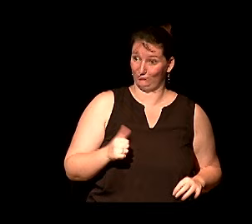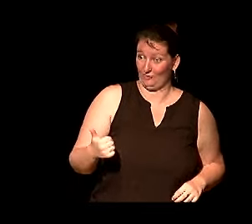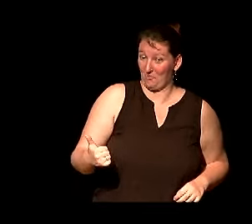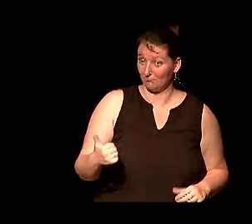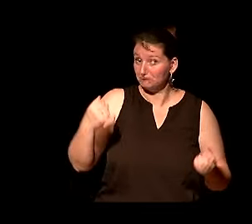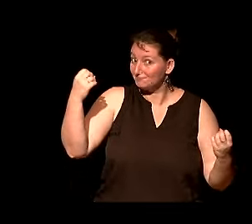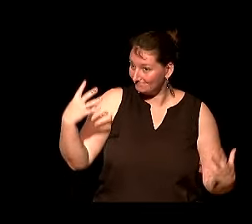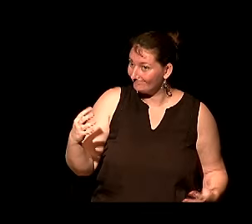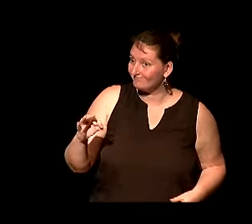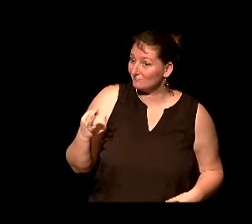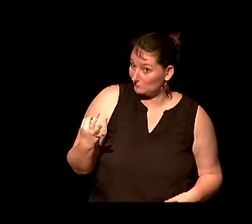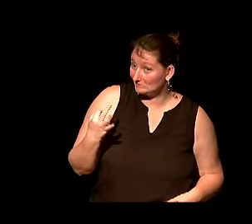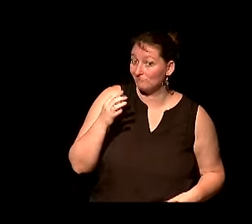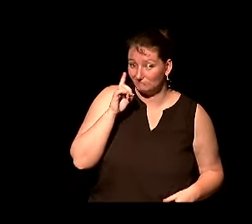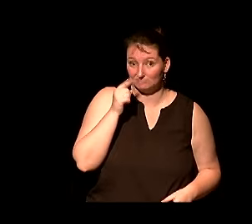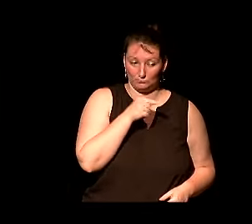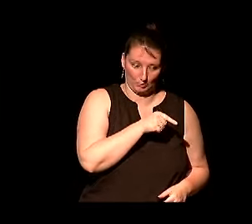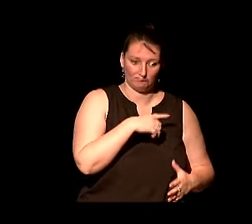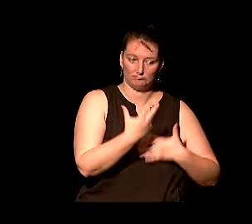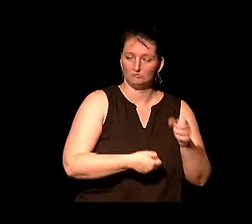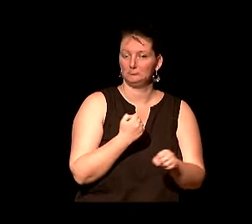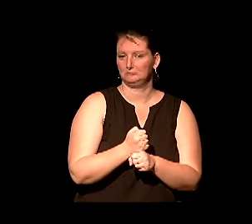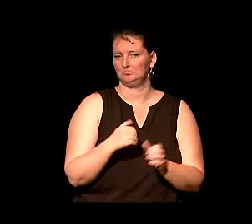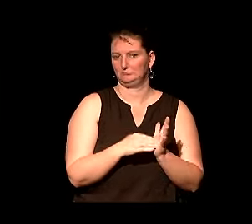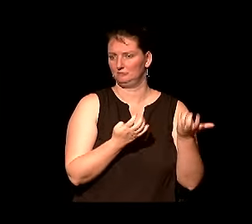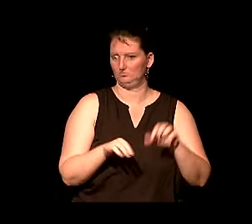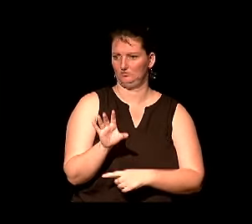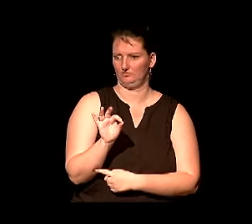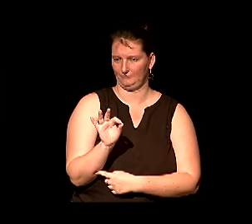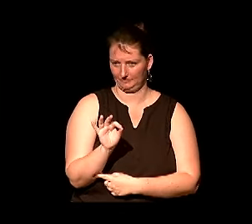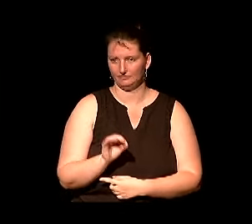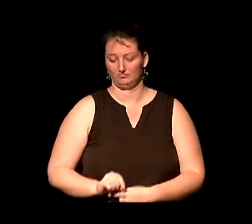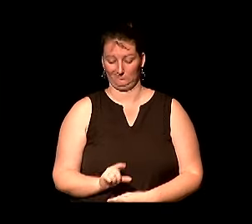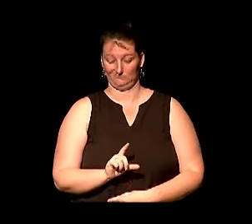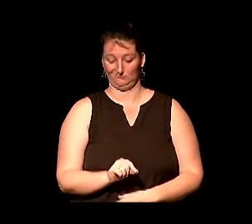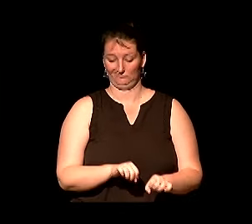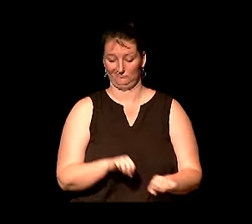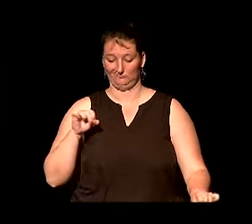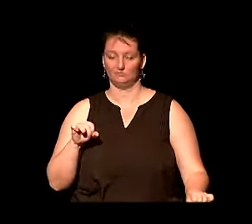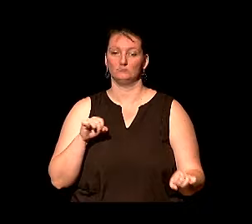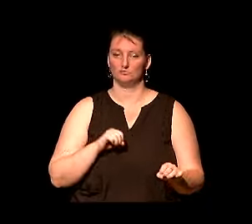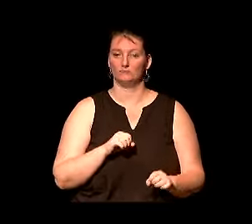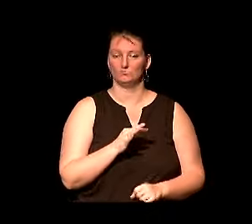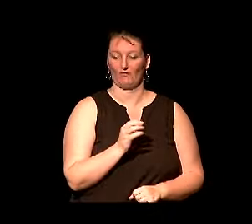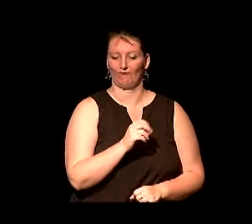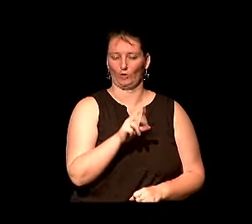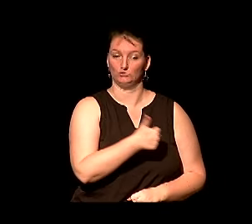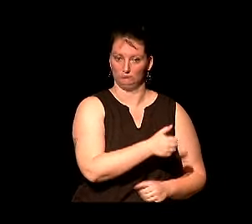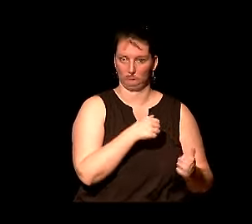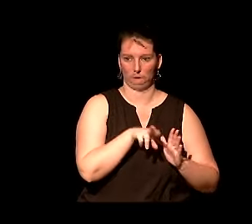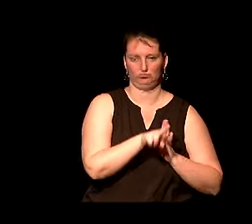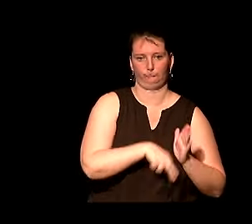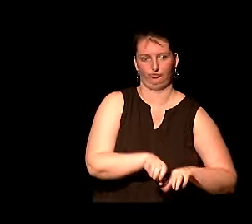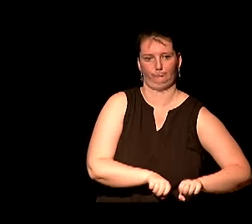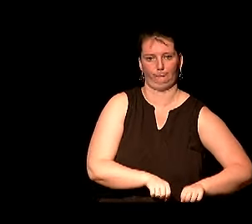un certain nombre ont été tournés, eux aussi au début des années 50, par la 20th Century Fox. L'important, c'est de voir